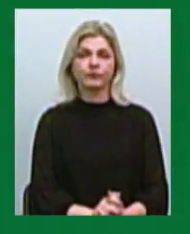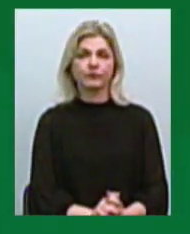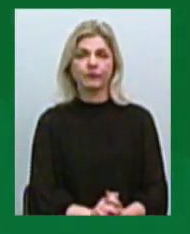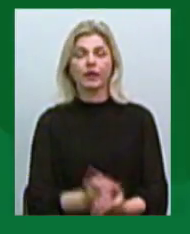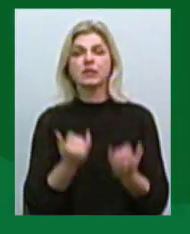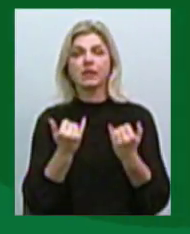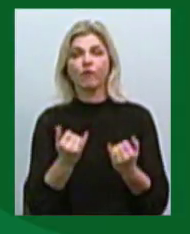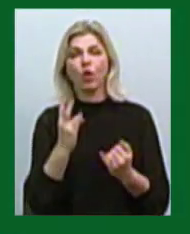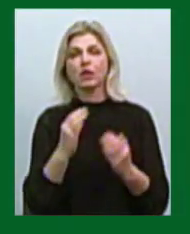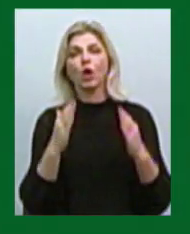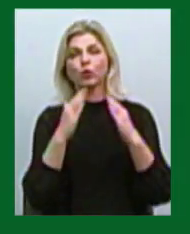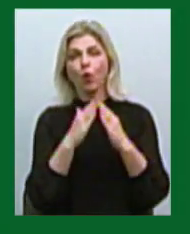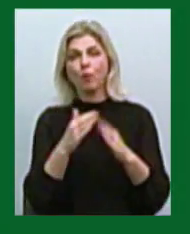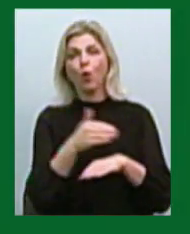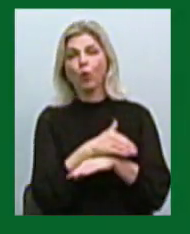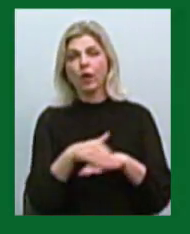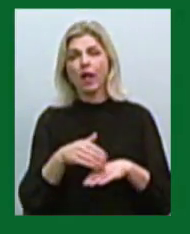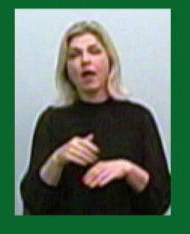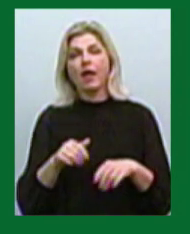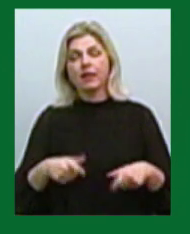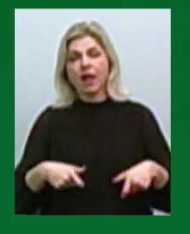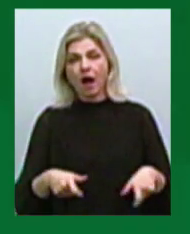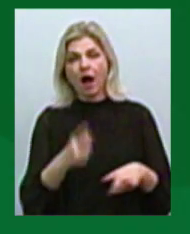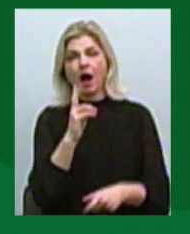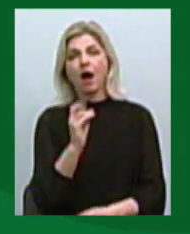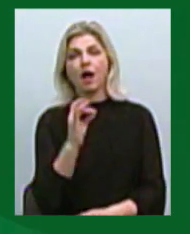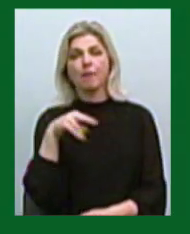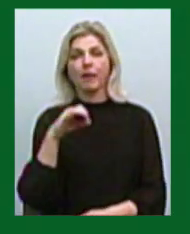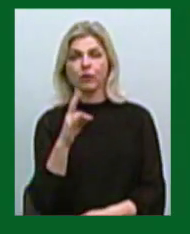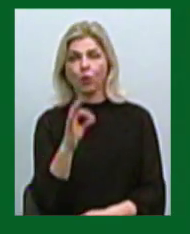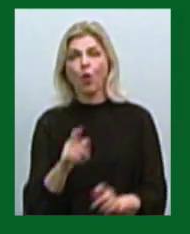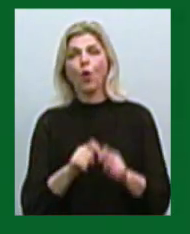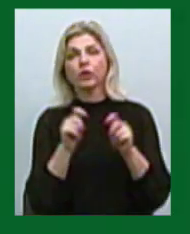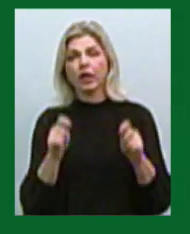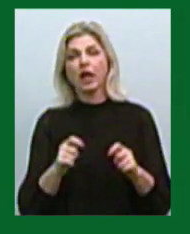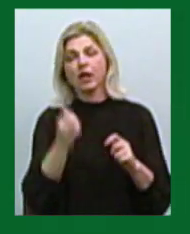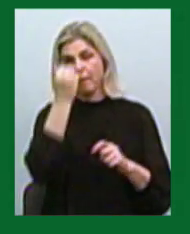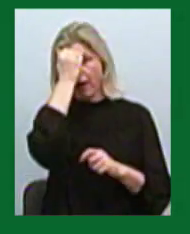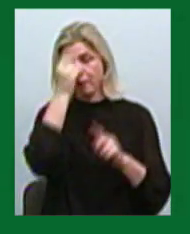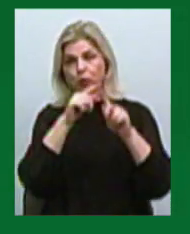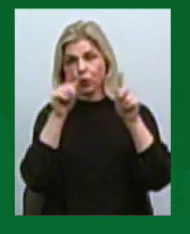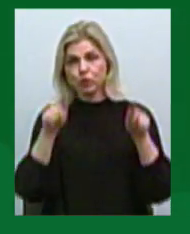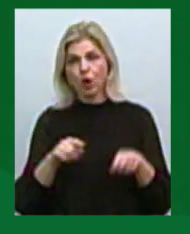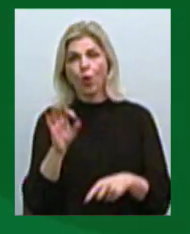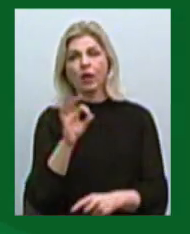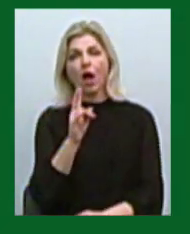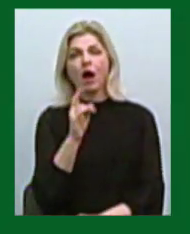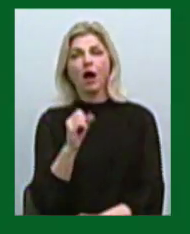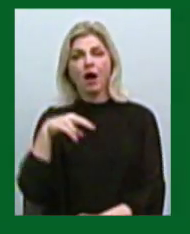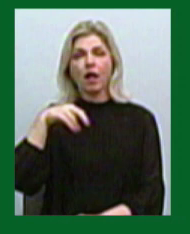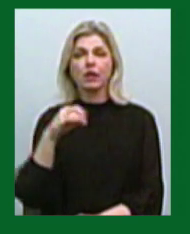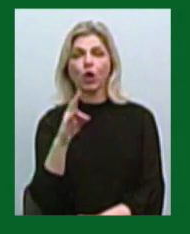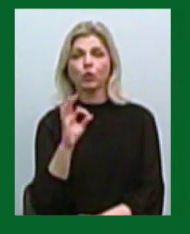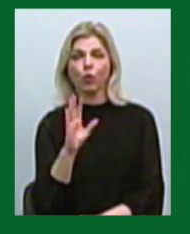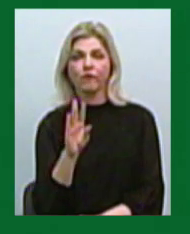Сьогодні на стіні будинку на вулиці Генерала Карпенка, 2/1, відкрили меморіальну дошку миколаївському бійцю Олександру Калиновському. На захід